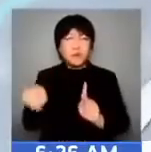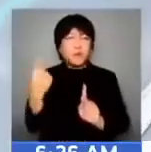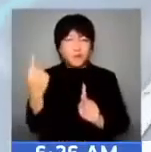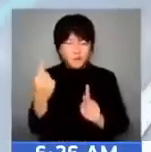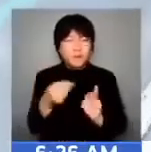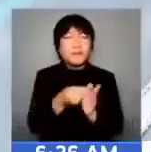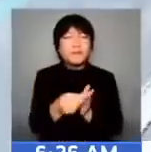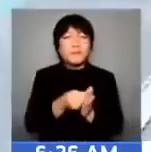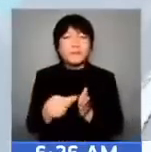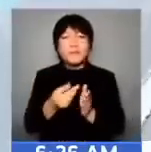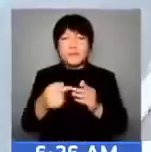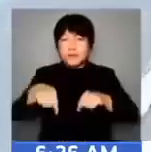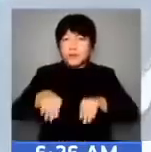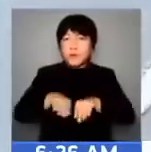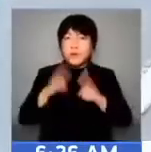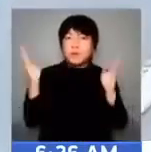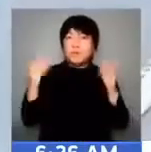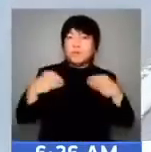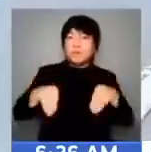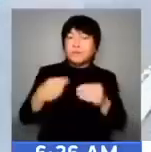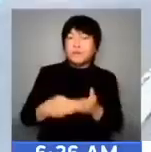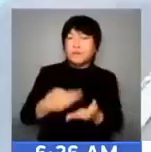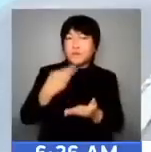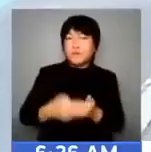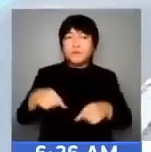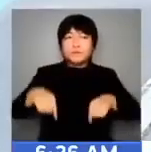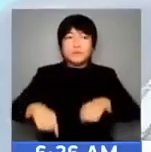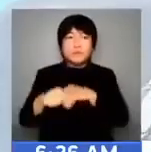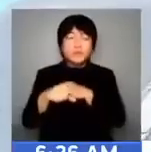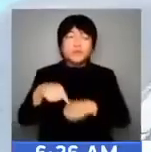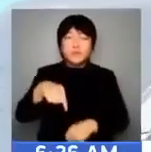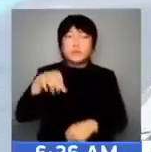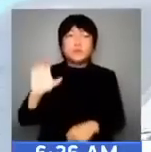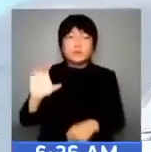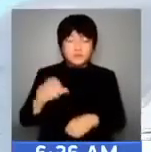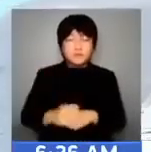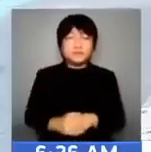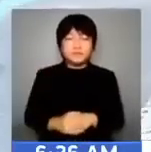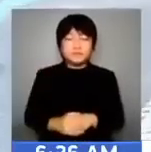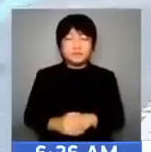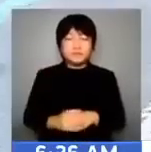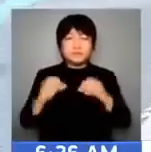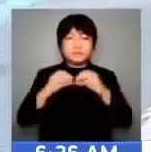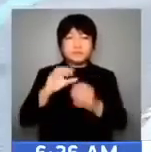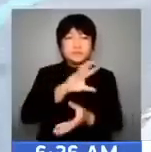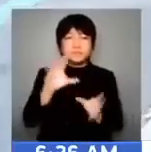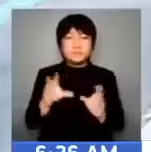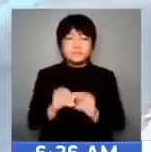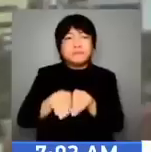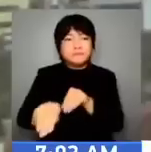bigas. Yan ang unang balita mula rito sa Quezon City. Ako po si James Agustin para sa GMA Integrated News.